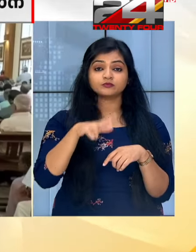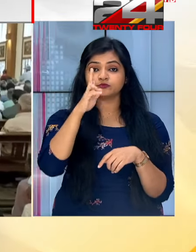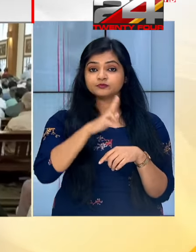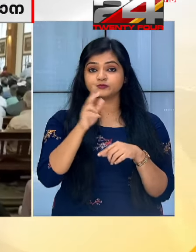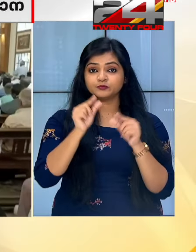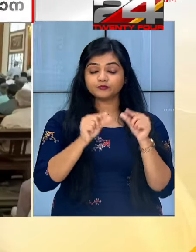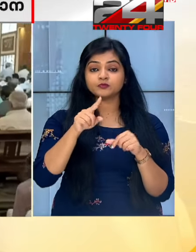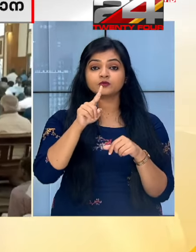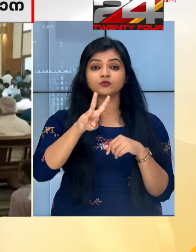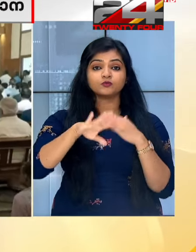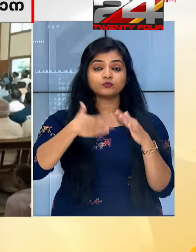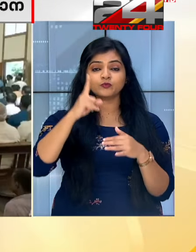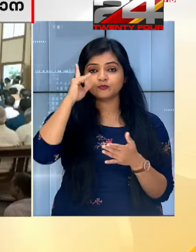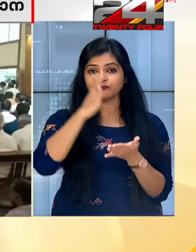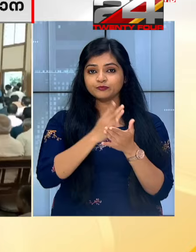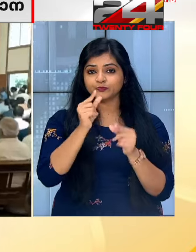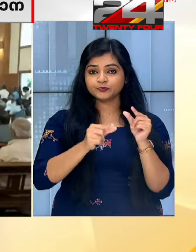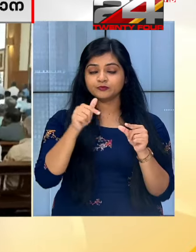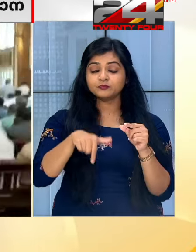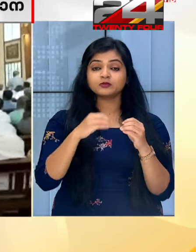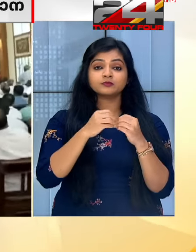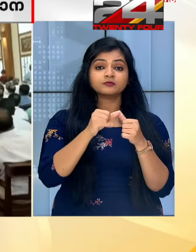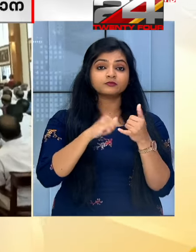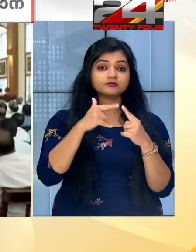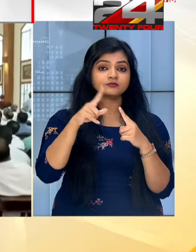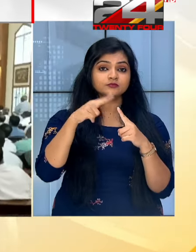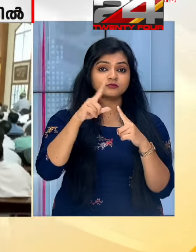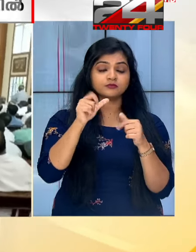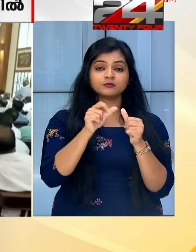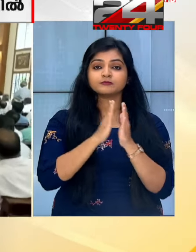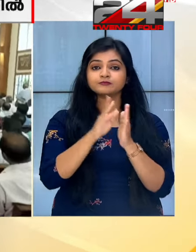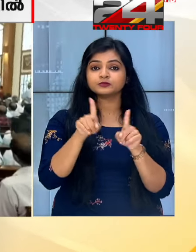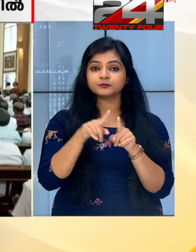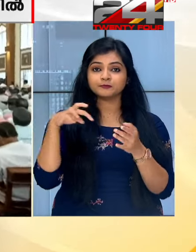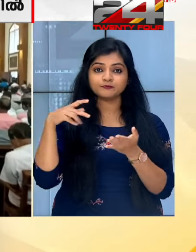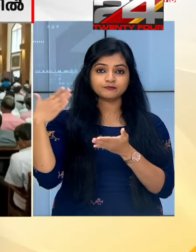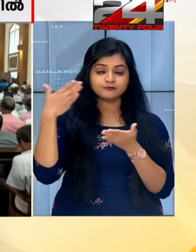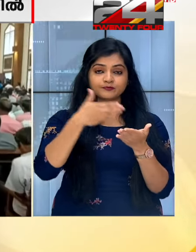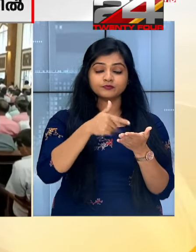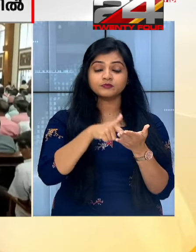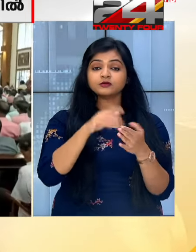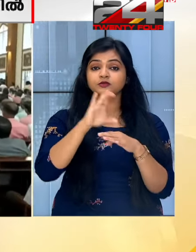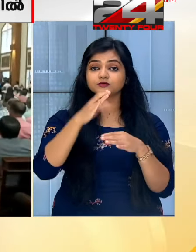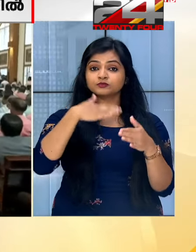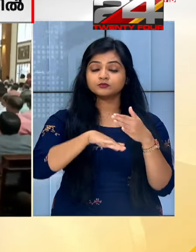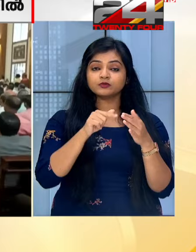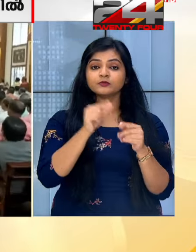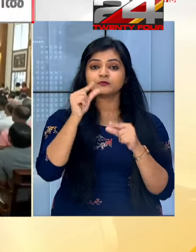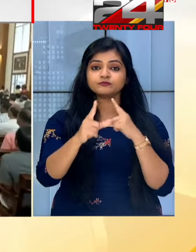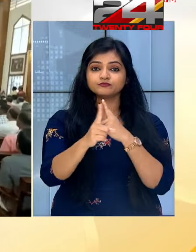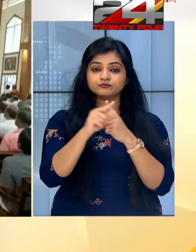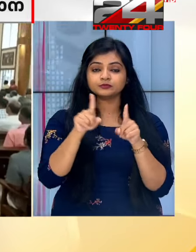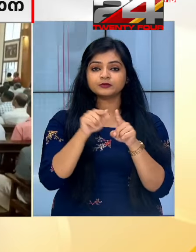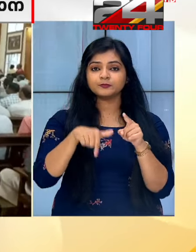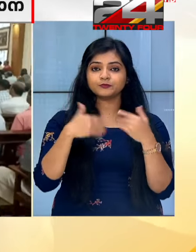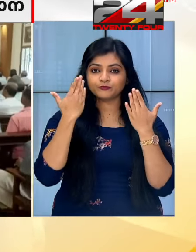വൈദികരും 1000 വരുന്ന വിശ്വാസികളും ബസലിക്കയിലേക്ക് പ്രദക്ഷിണമായി എത്തുകയും അവർ ബസലിക്കയ്ക്ക് അകത്ത് കയറി ജനാഭിമുഖ കുർബാന